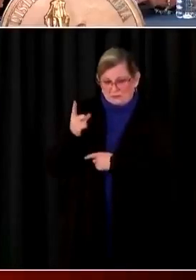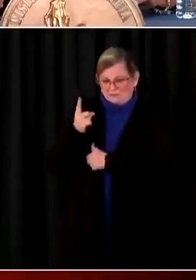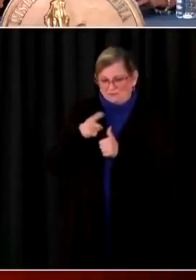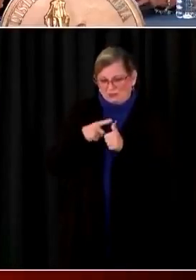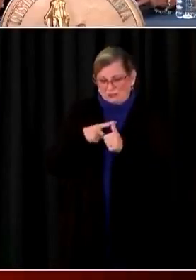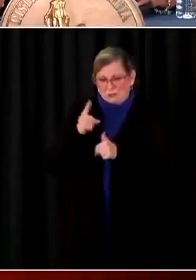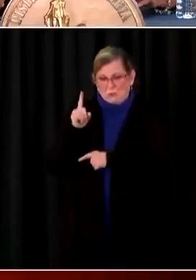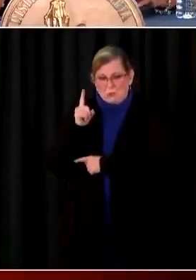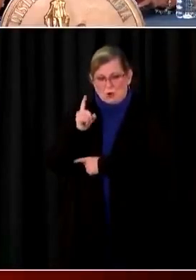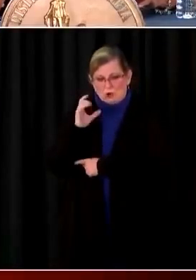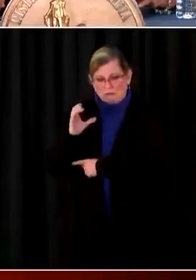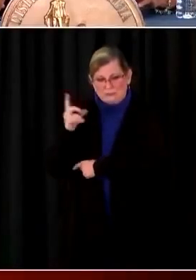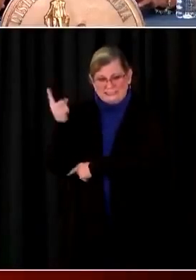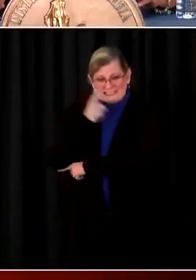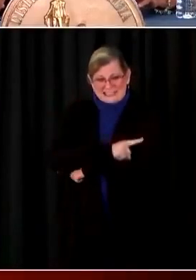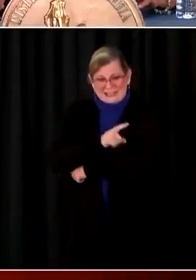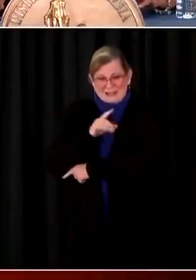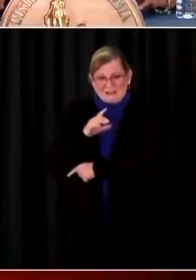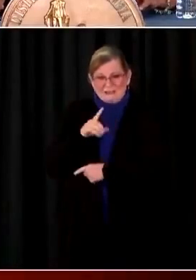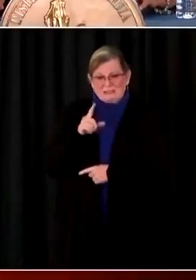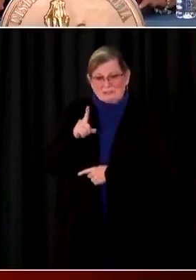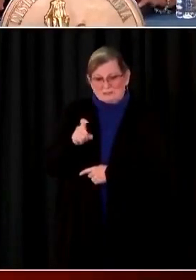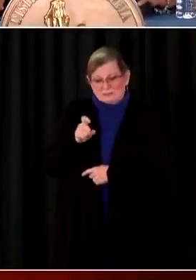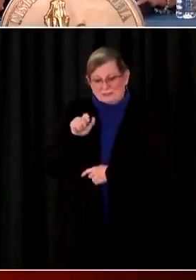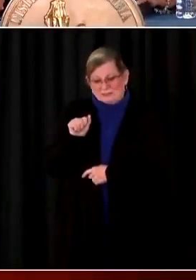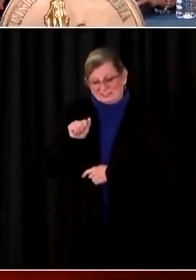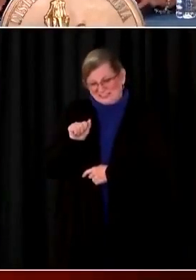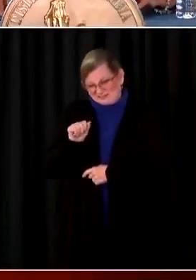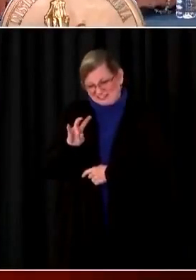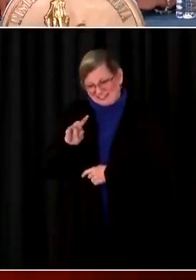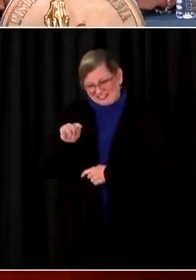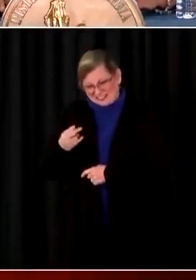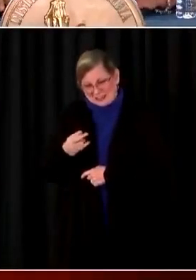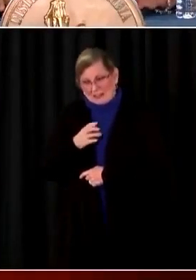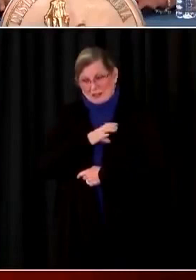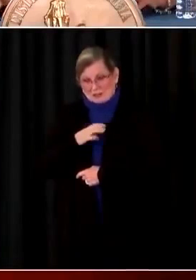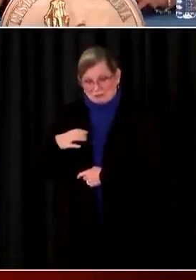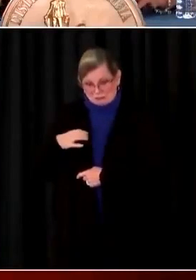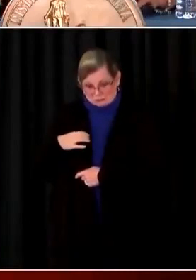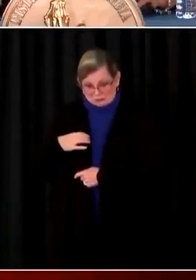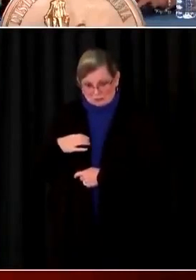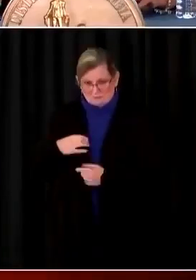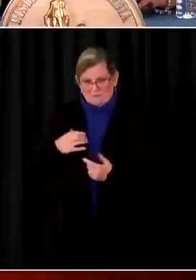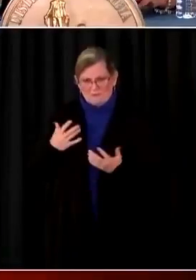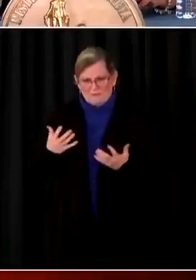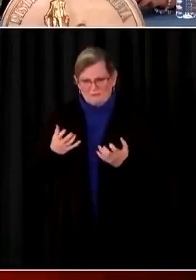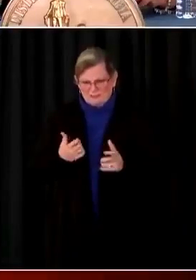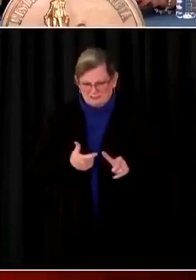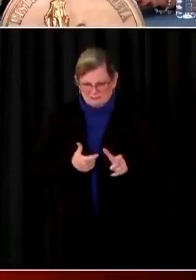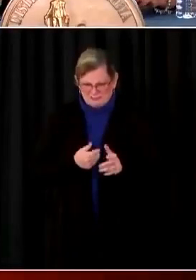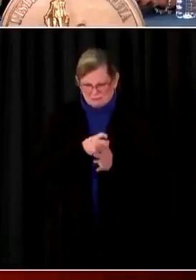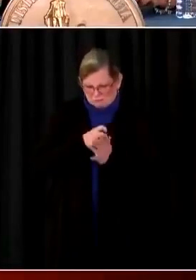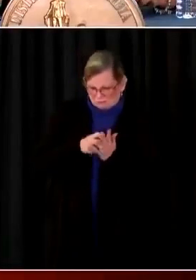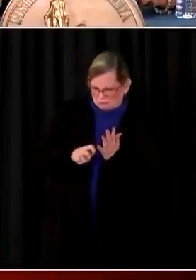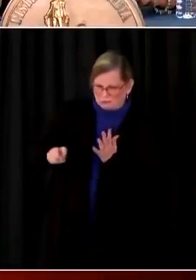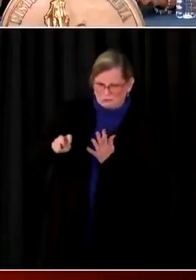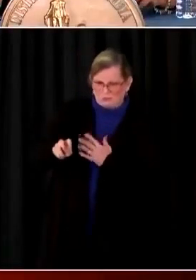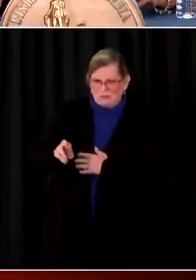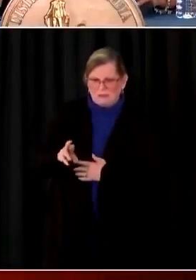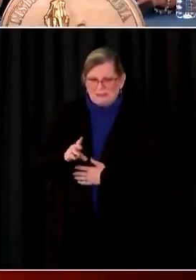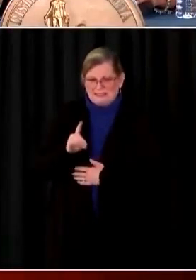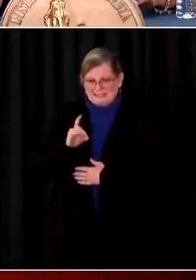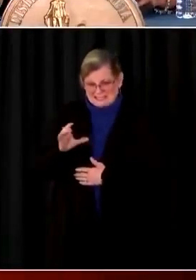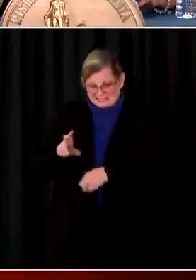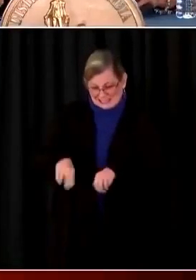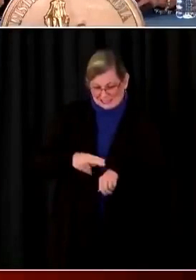论越来越多。根据来自彭博社的报道，川普总统将在1月19日，也就是他任期最后一个完整的日子宣布赦